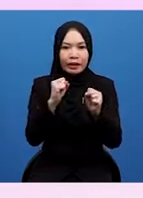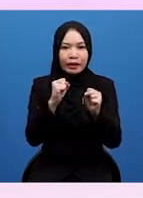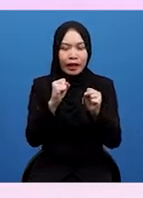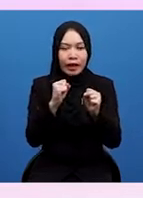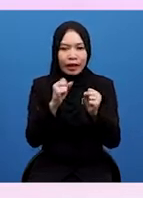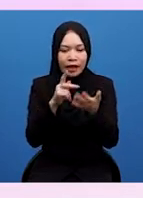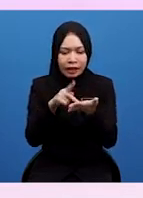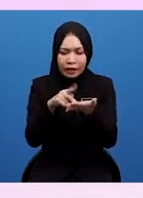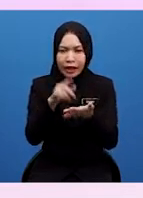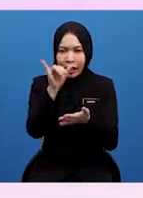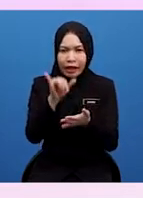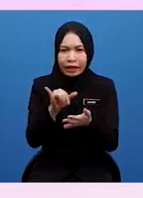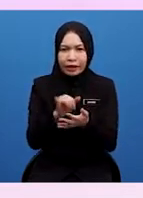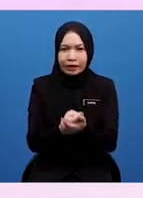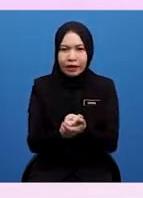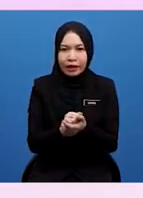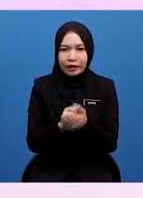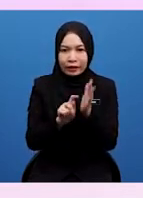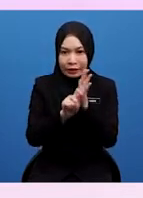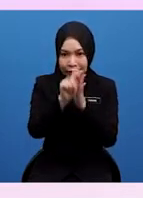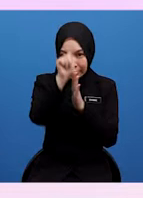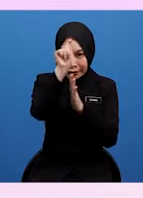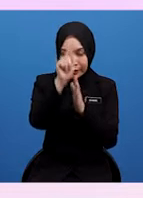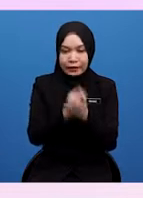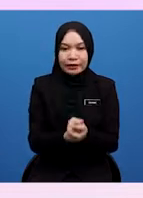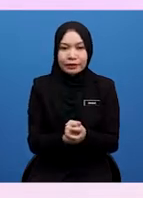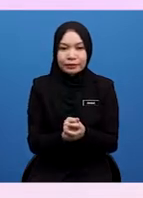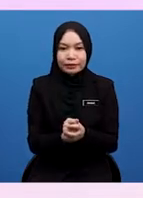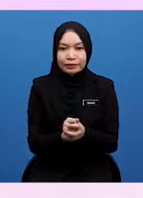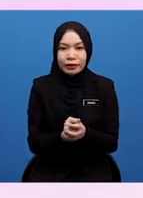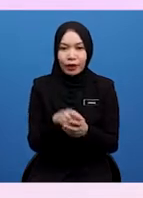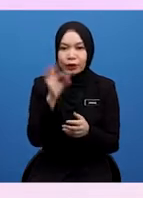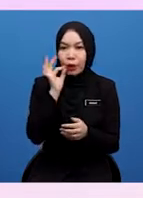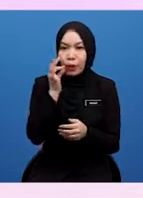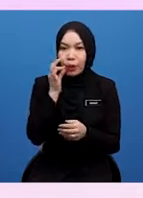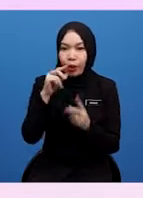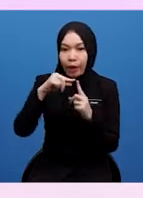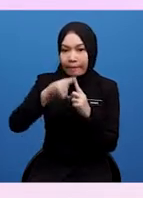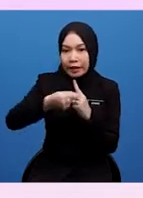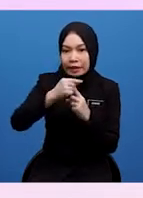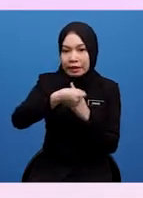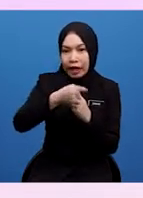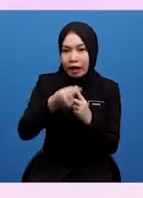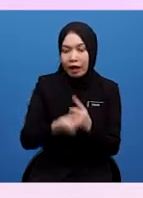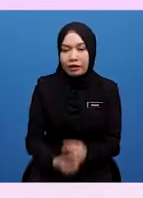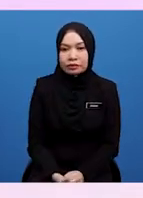merujuk kepada permintaan buah pisang pada tahun 2013.